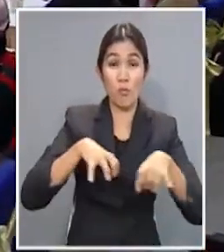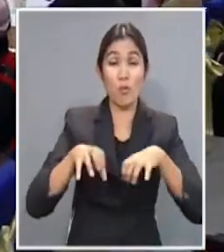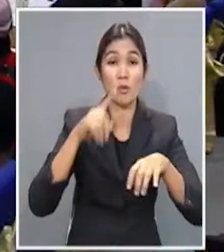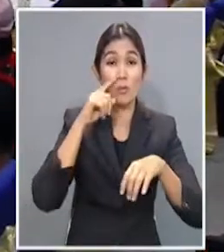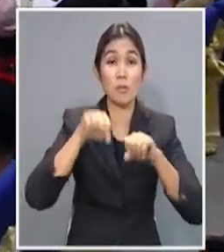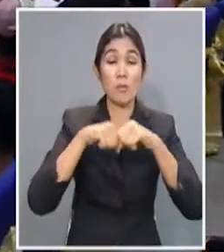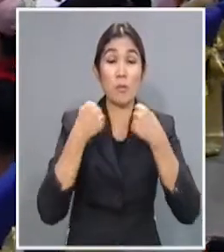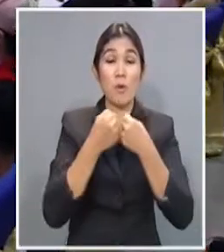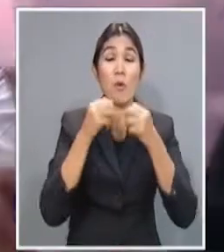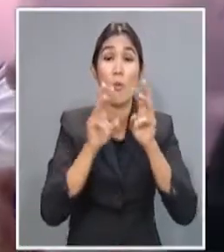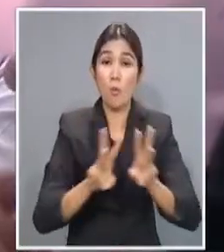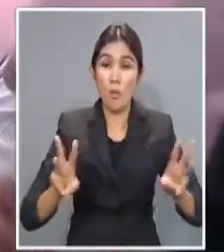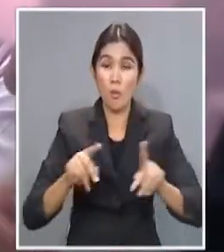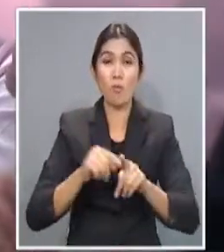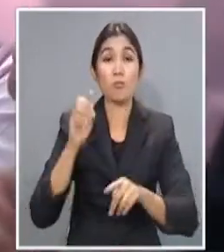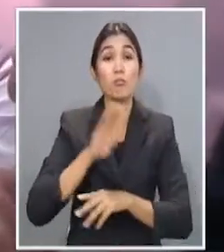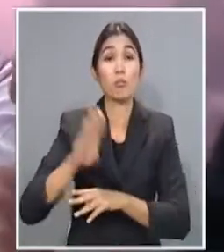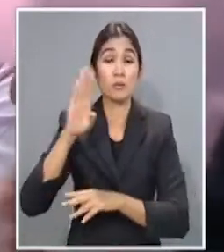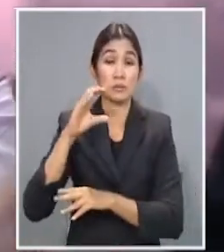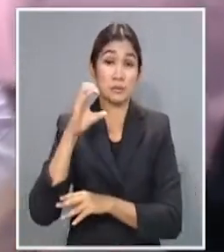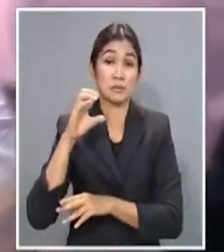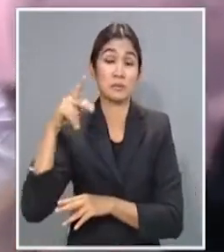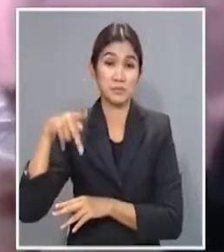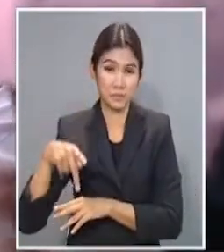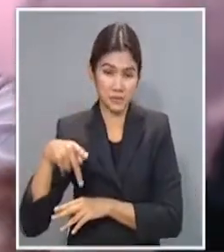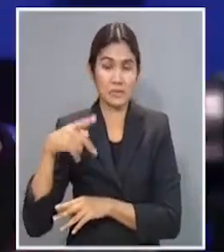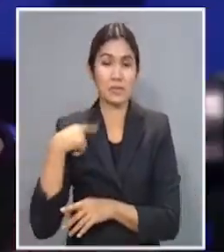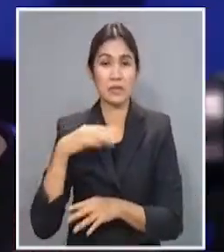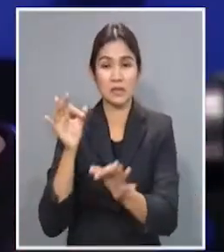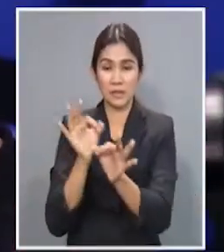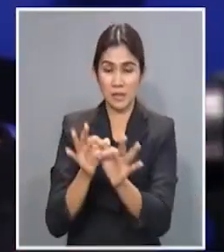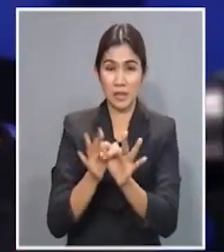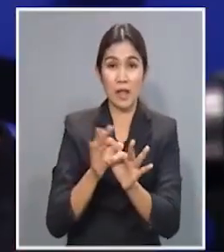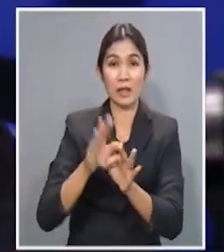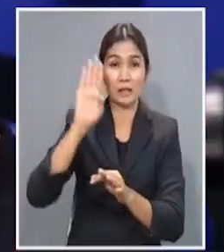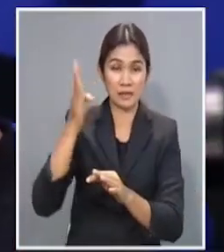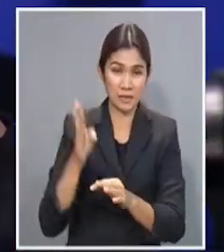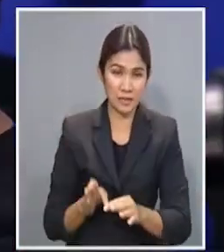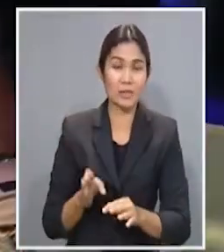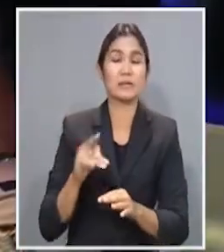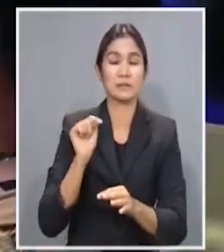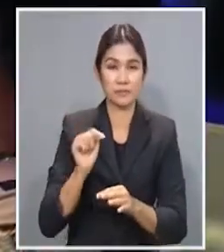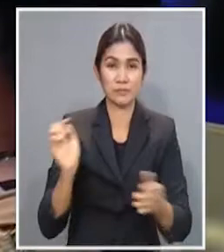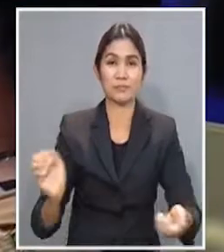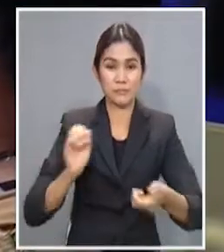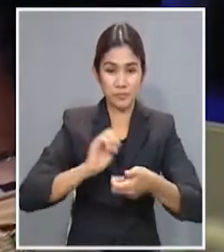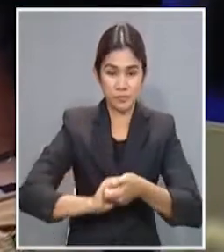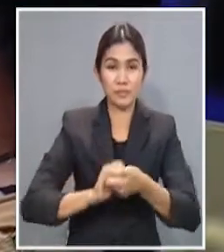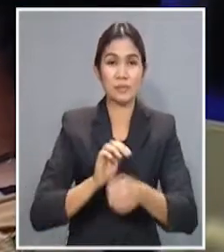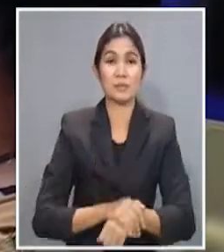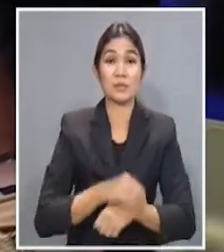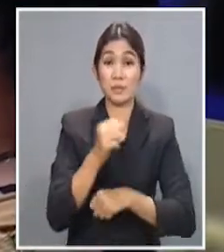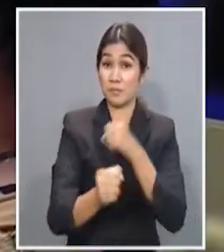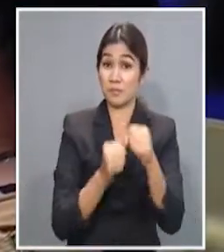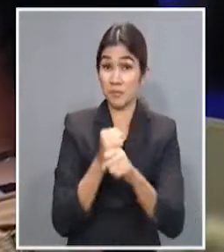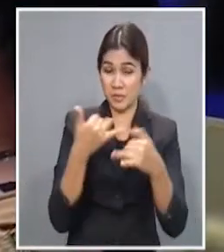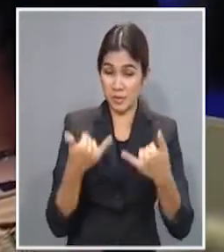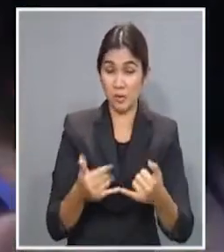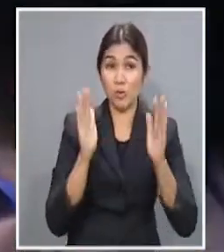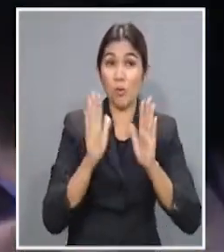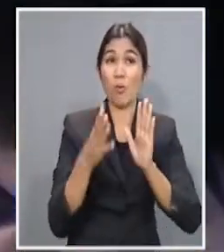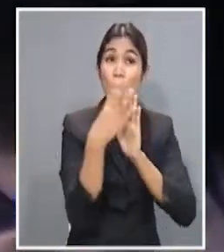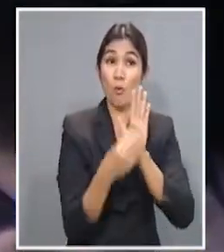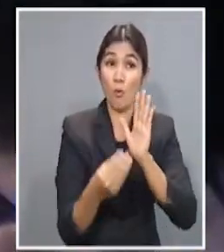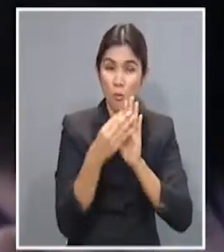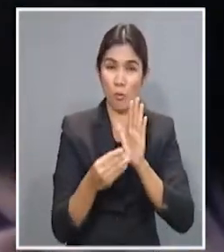ได้รับการสนับสนุนจากบริษัท CPO จำกัดมหาชนและธนาคารไทยพาณิชย์จำกัดมหาชนโดยในปีนี้ผู้เข้าร่วมอบรม